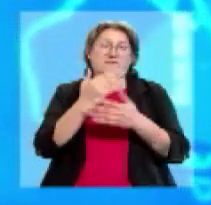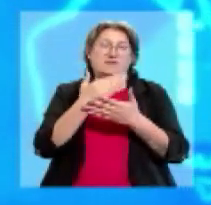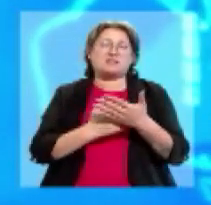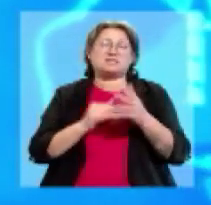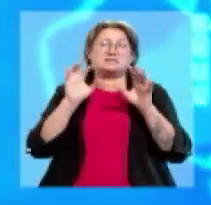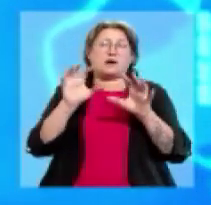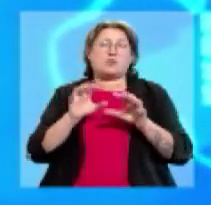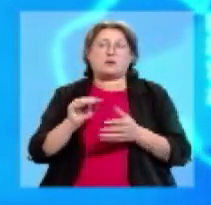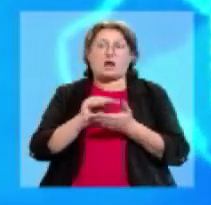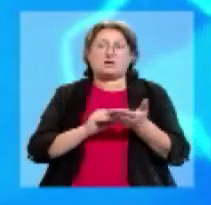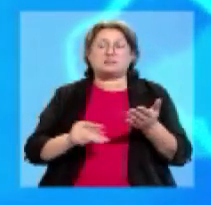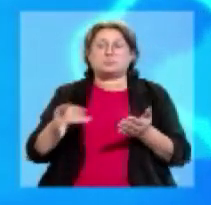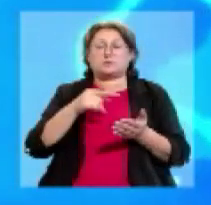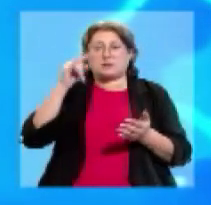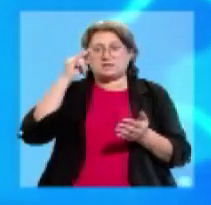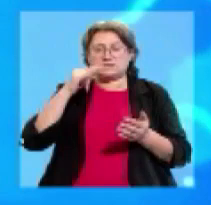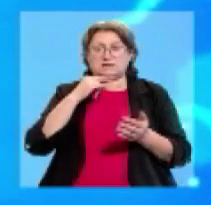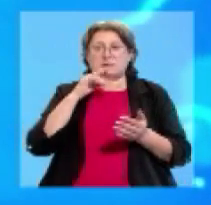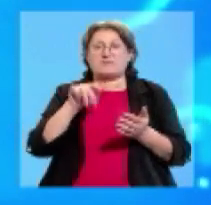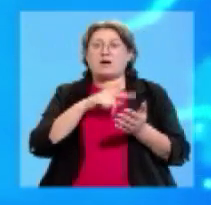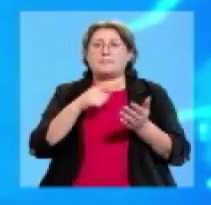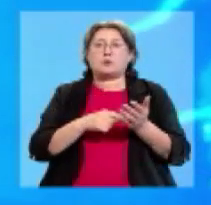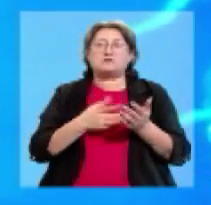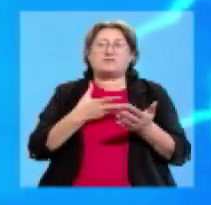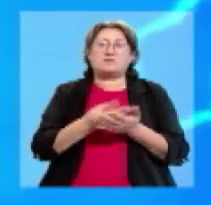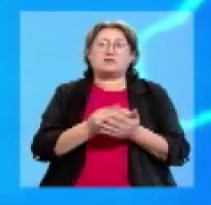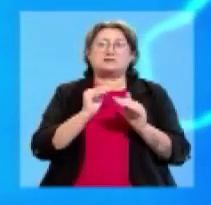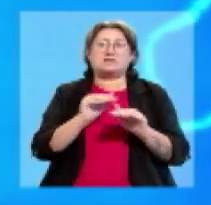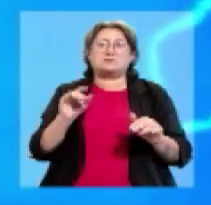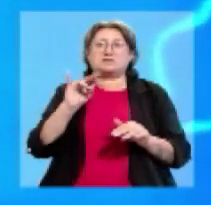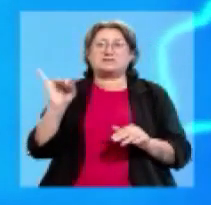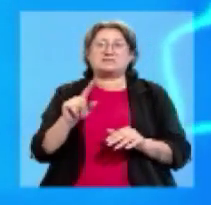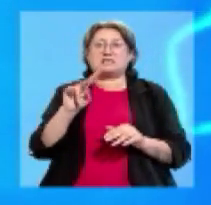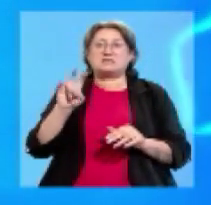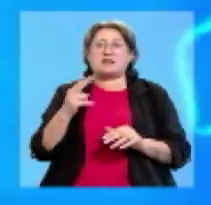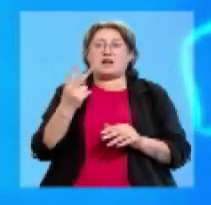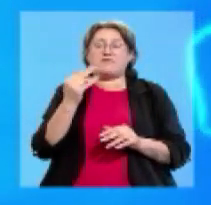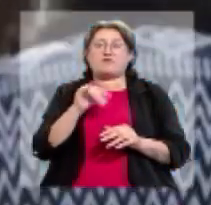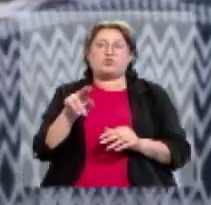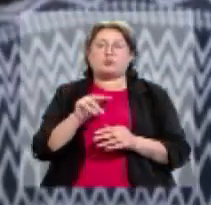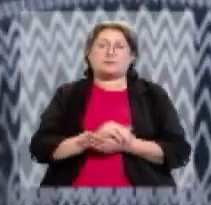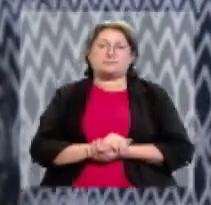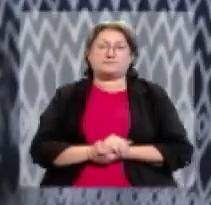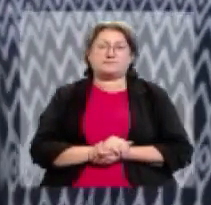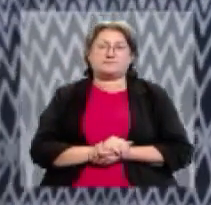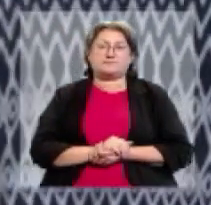некоторые законодательные акты Республики Казахстан по вопросам выплат детям из Национального фонда во втором чтении.